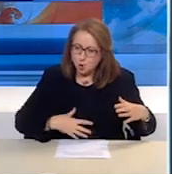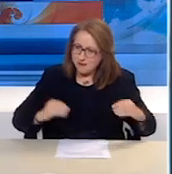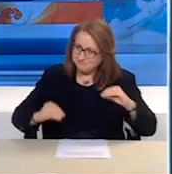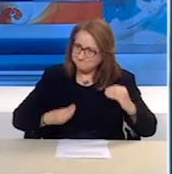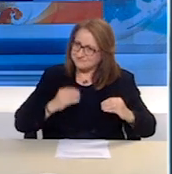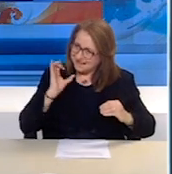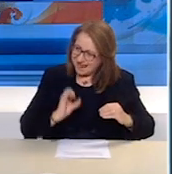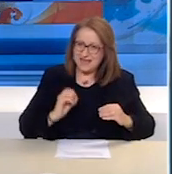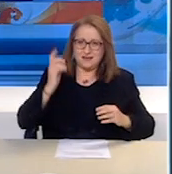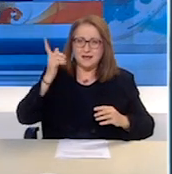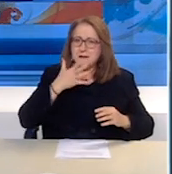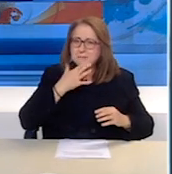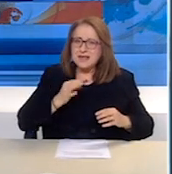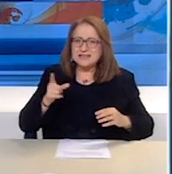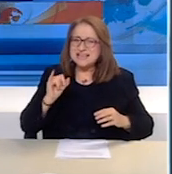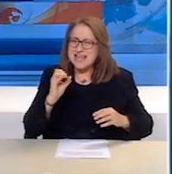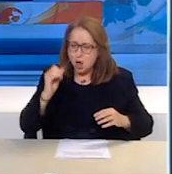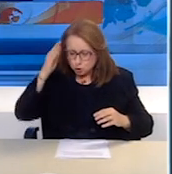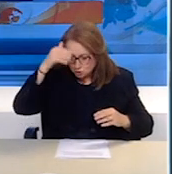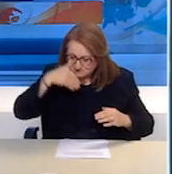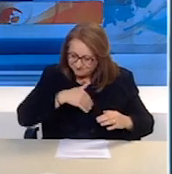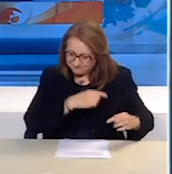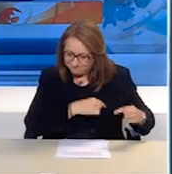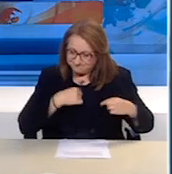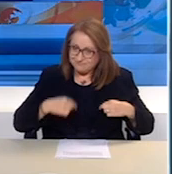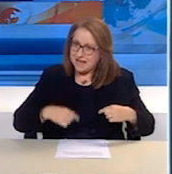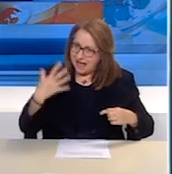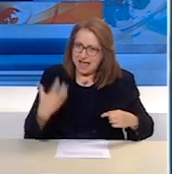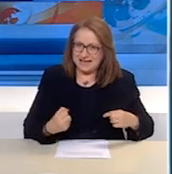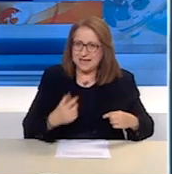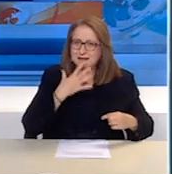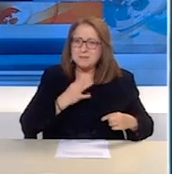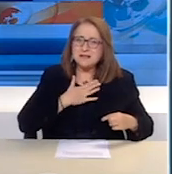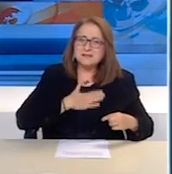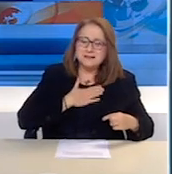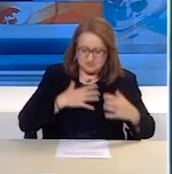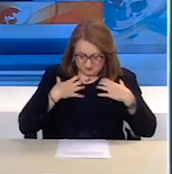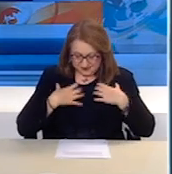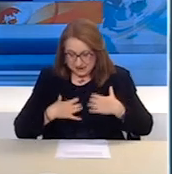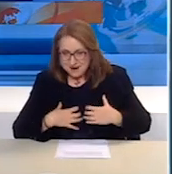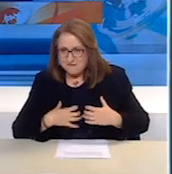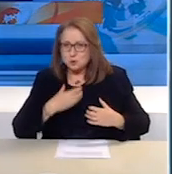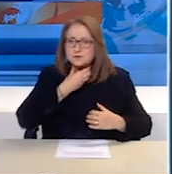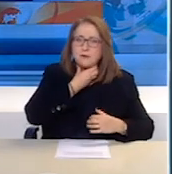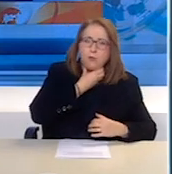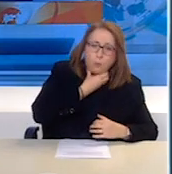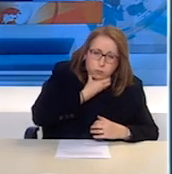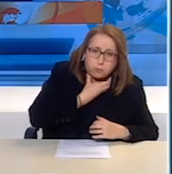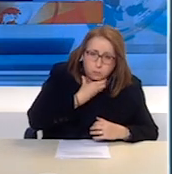από παθολογοανατομικές μελέτες, όπως σας είπα την άλλη φορά. Μια προτίμηση, αυτό είναι τροπισμός. Και θεωρώ